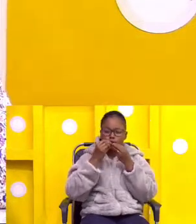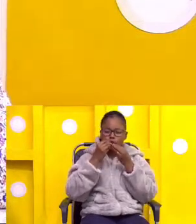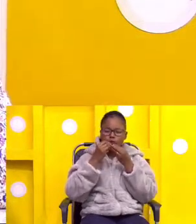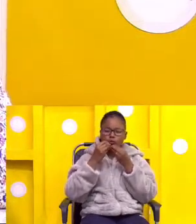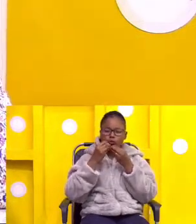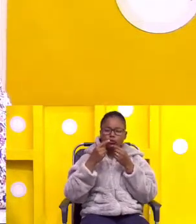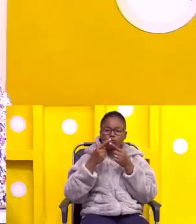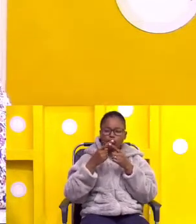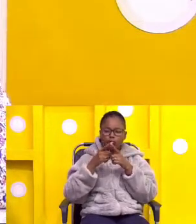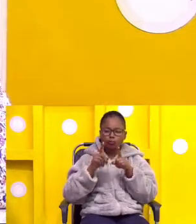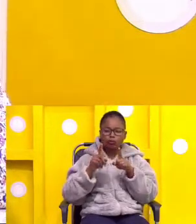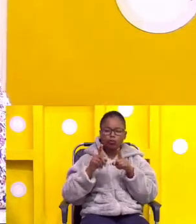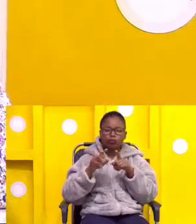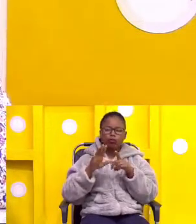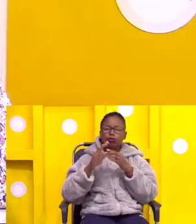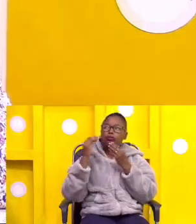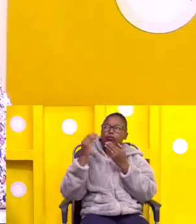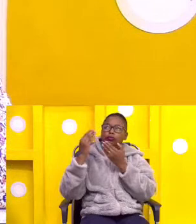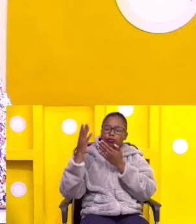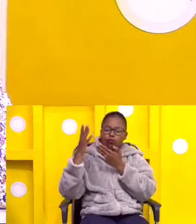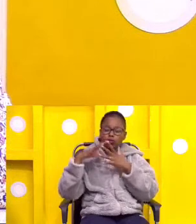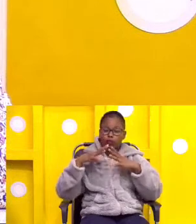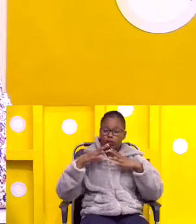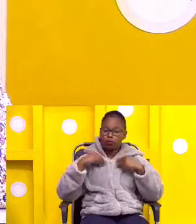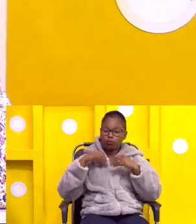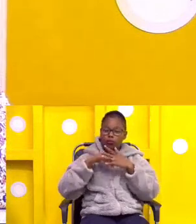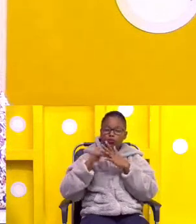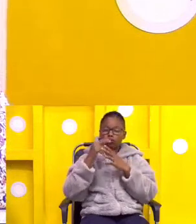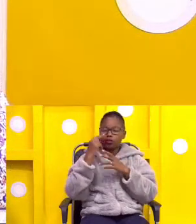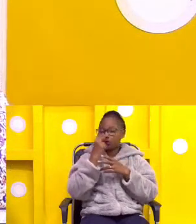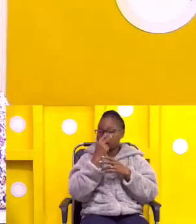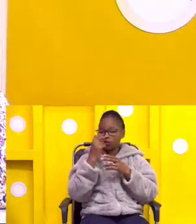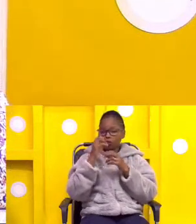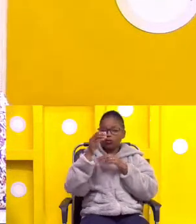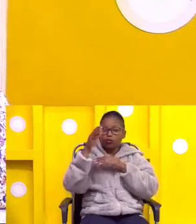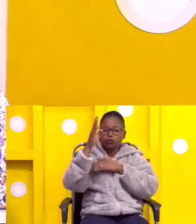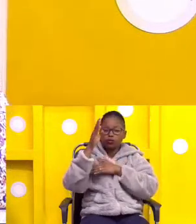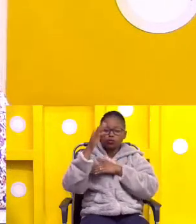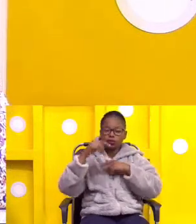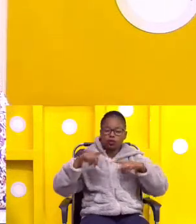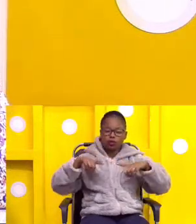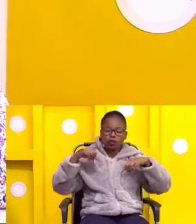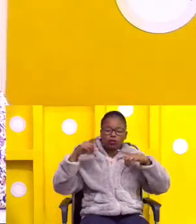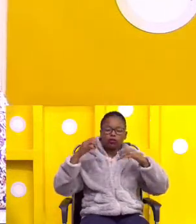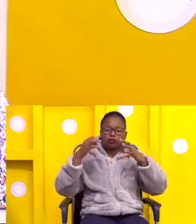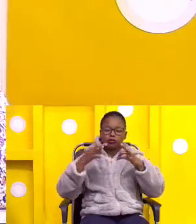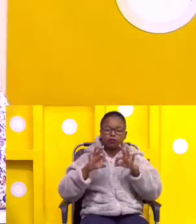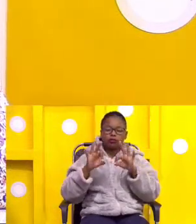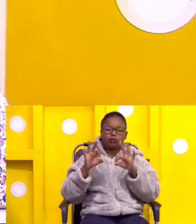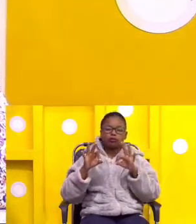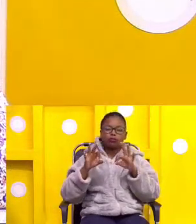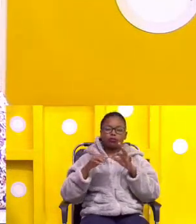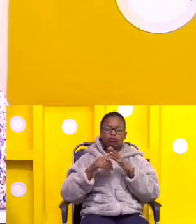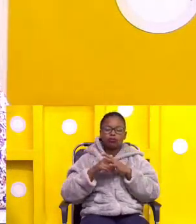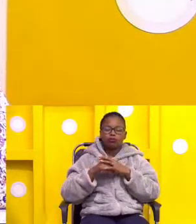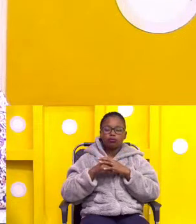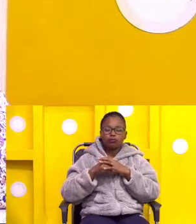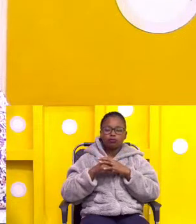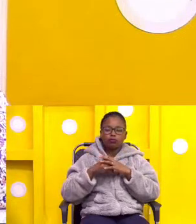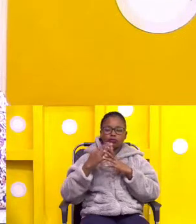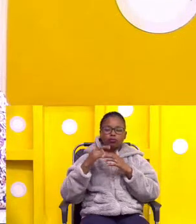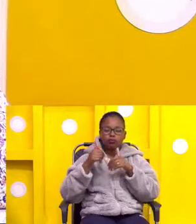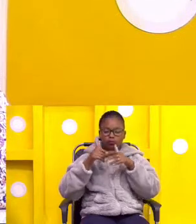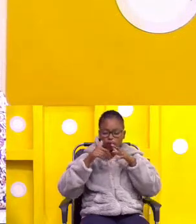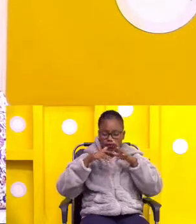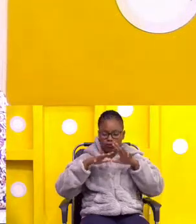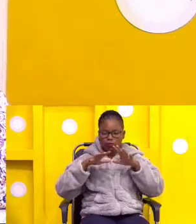lea kuwalu tile ini nyirigete kireka maitho ine magai. Gaia kireka otore muoyo na gaia kireka